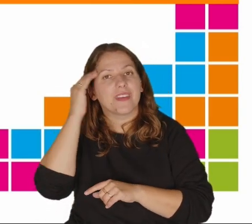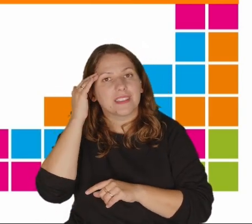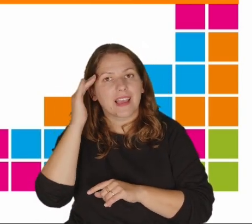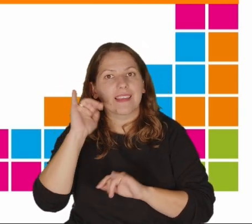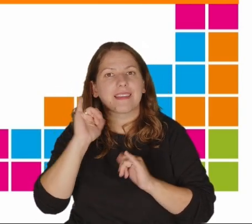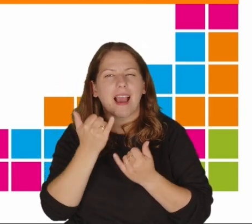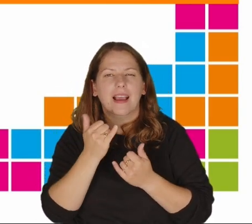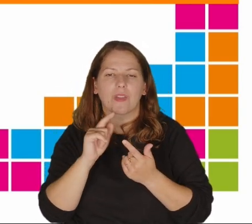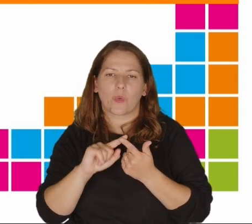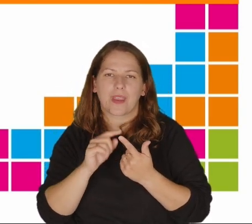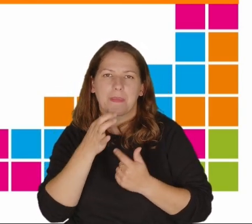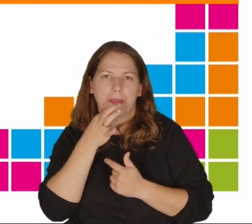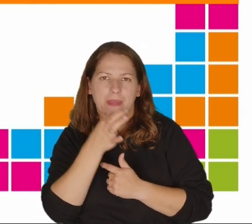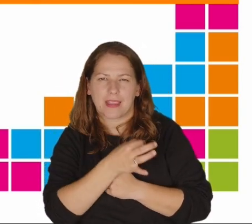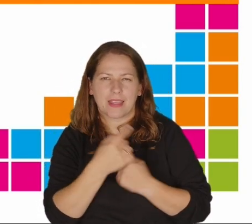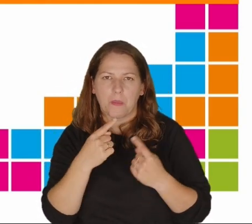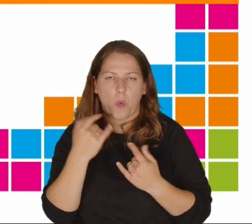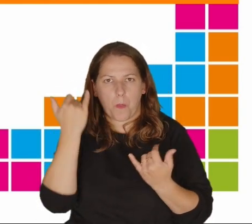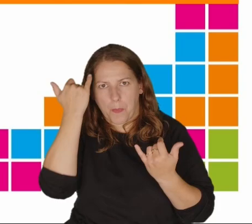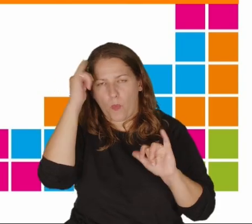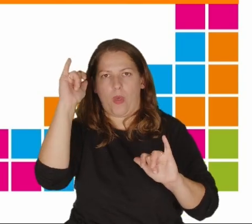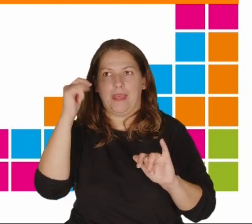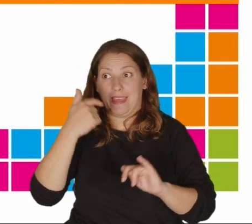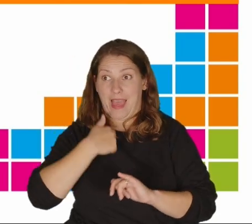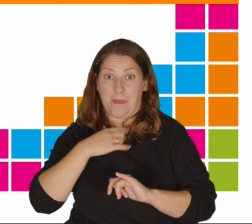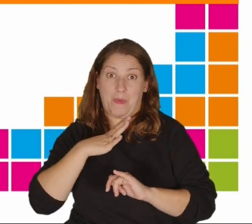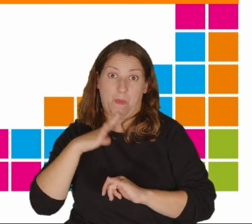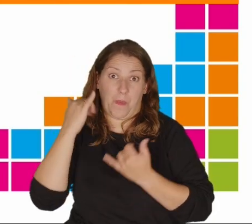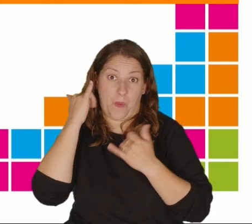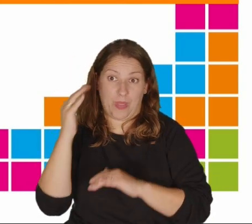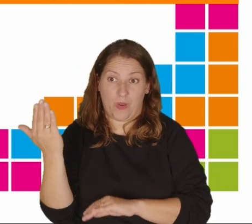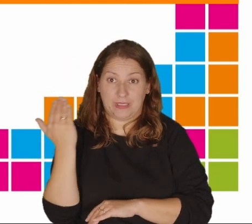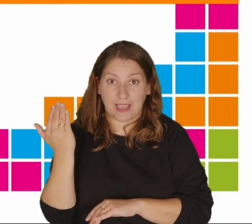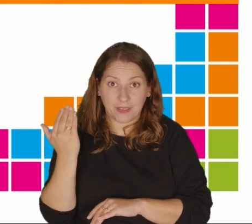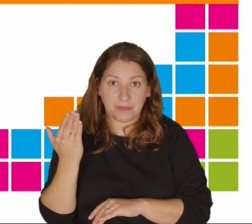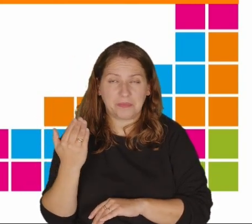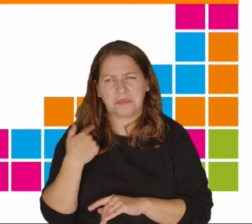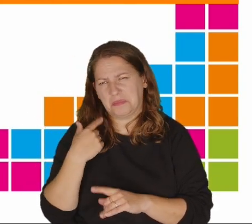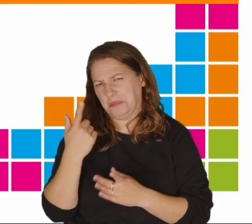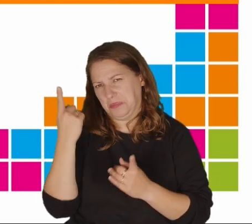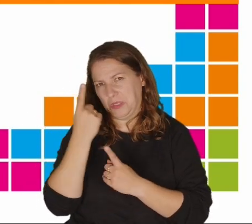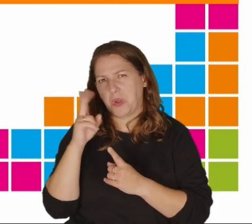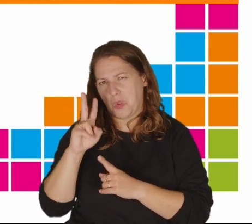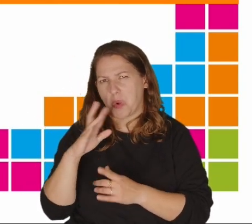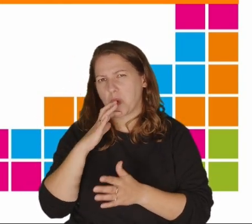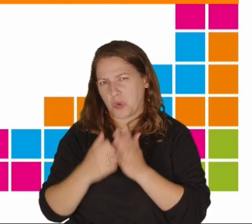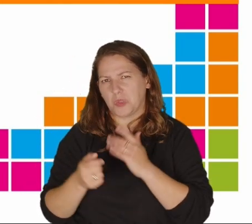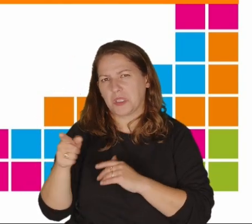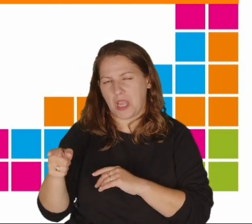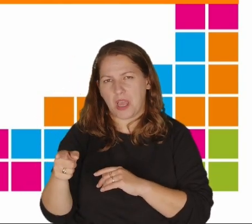jak zadać to drugie pytanie, żeby nie popełnić tego błędu, który ja popełniłem ostatnio, zakładając, że ktoś korzysta